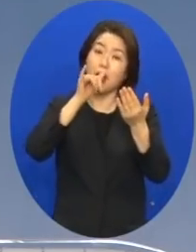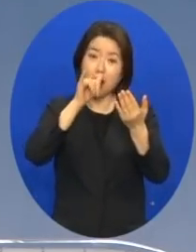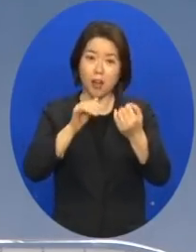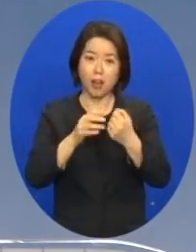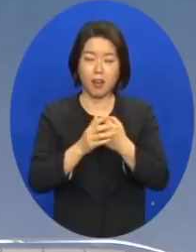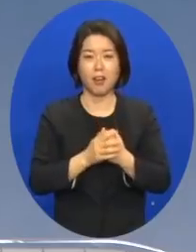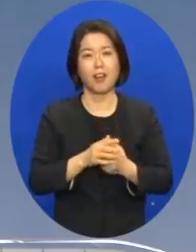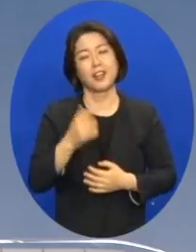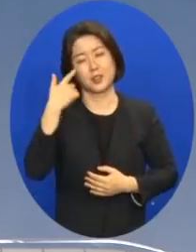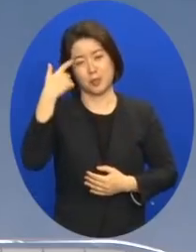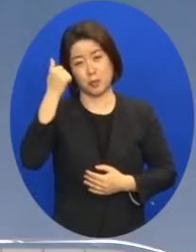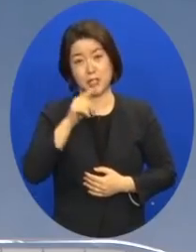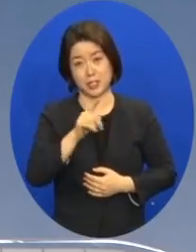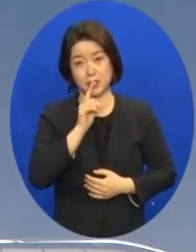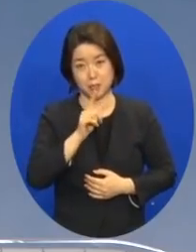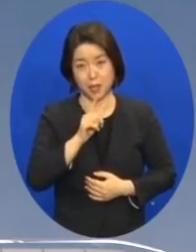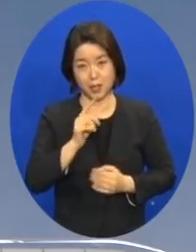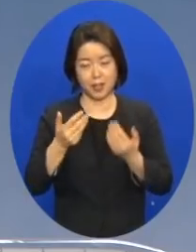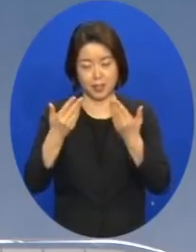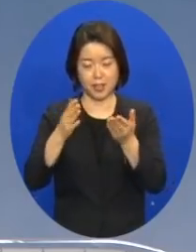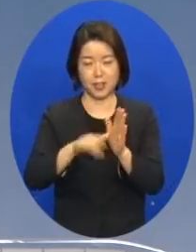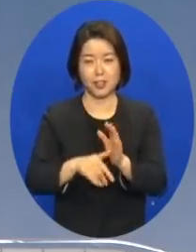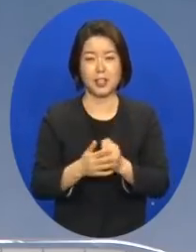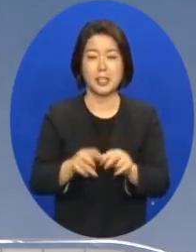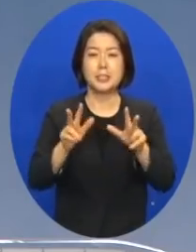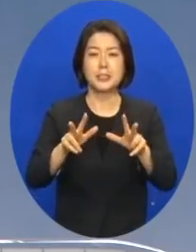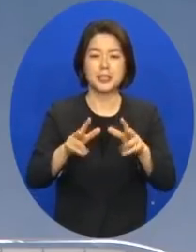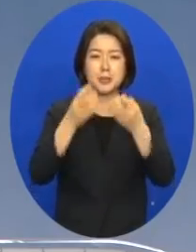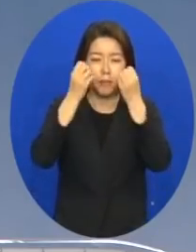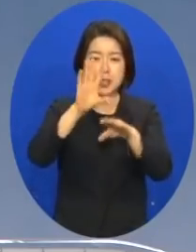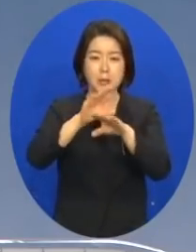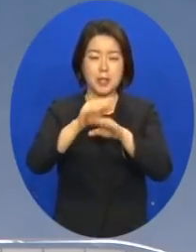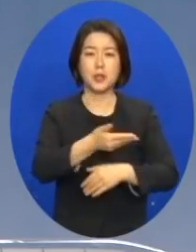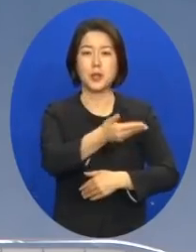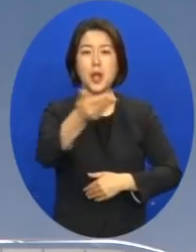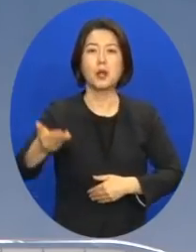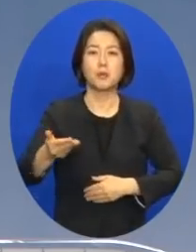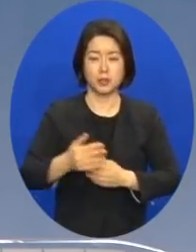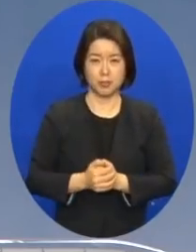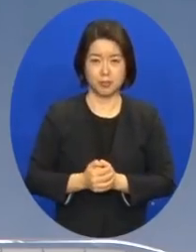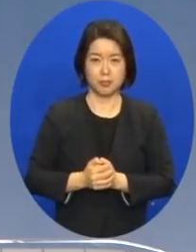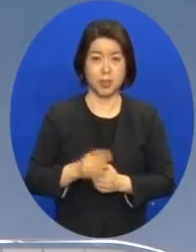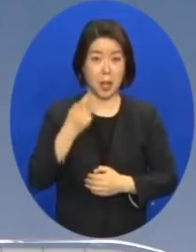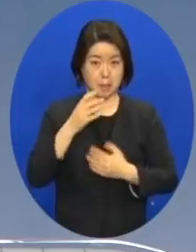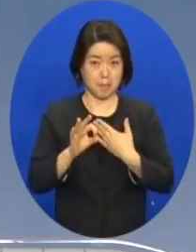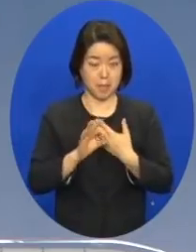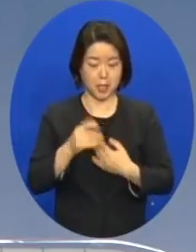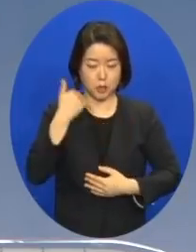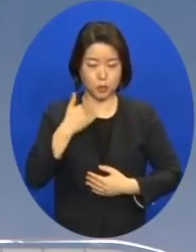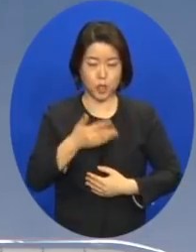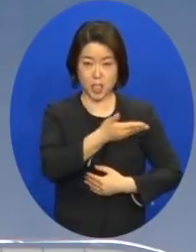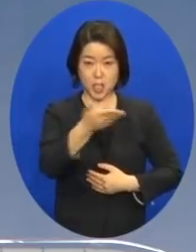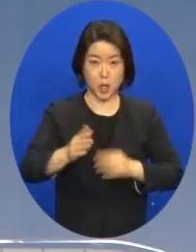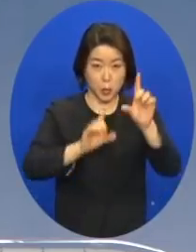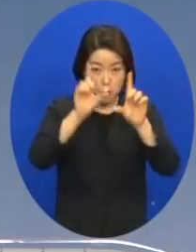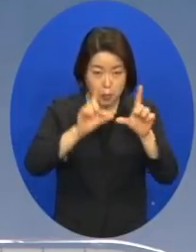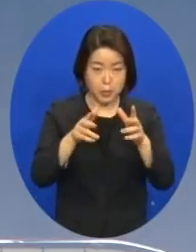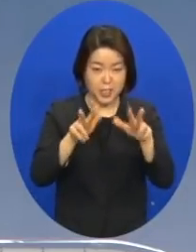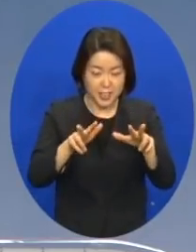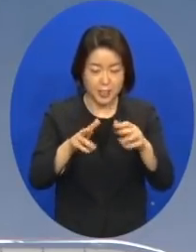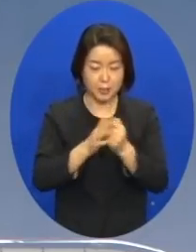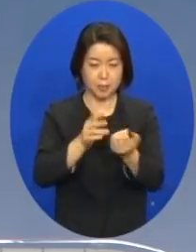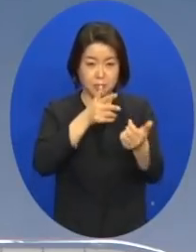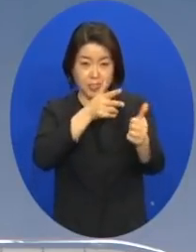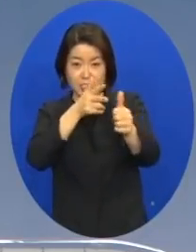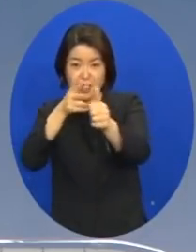목사님이 하시면서 지금 생방송으로 예배 드리시는 여러분, 만약에 누가 여러분의 모습을 카메라로